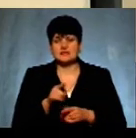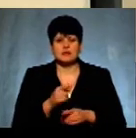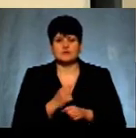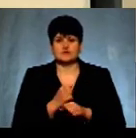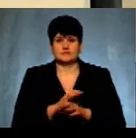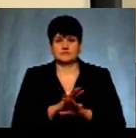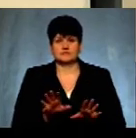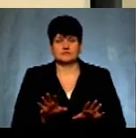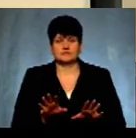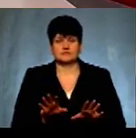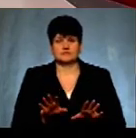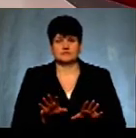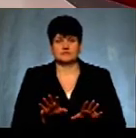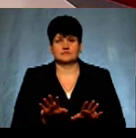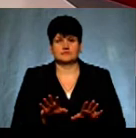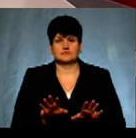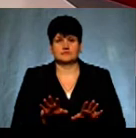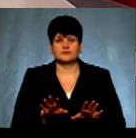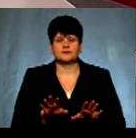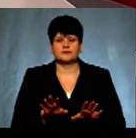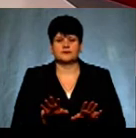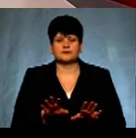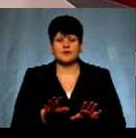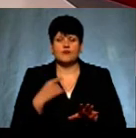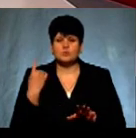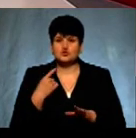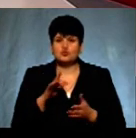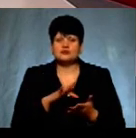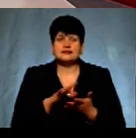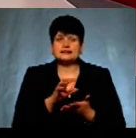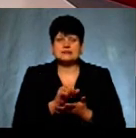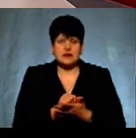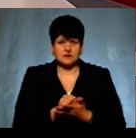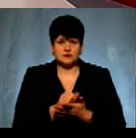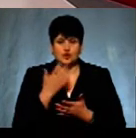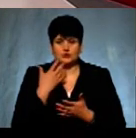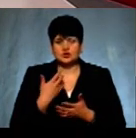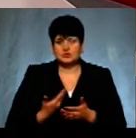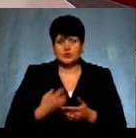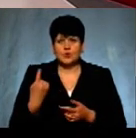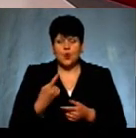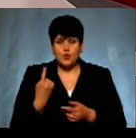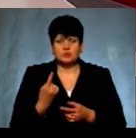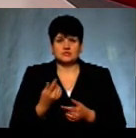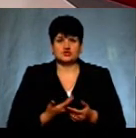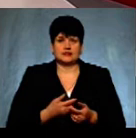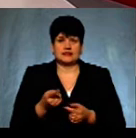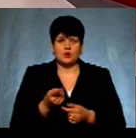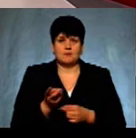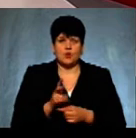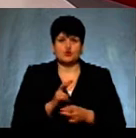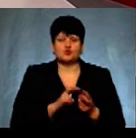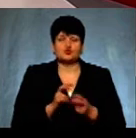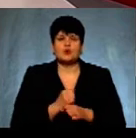працює. Враховуючи ситуацію, наприклад, в обласному центрі зайнятості, коли жителі області, жителі Тернополя приходять і